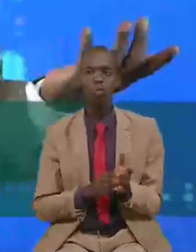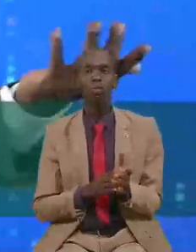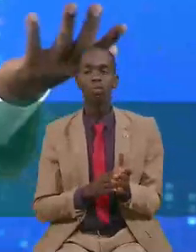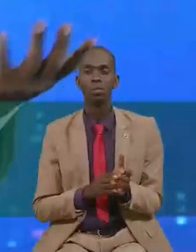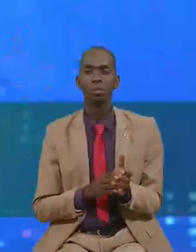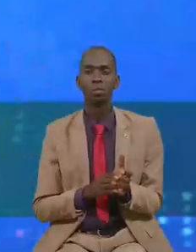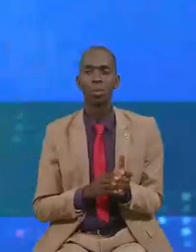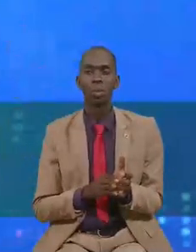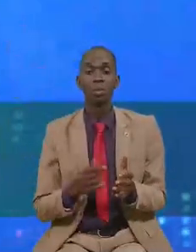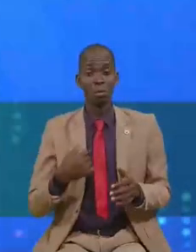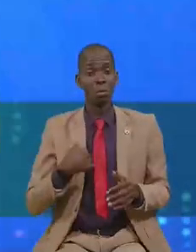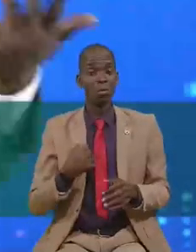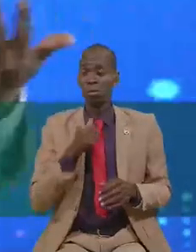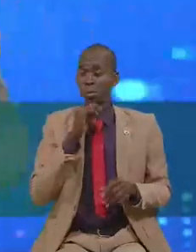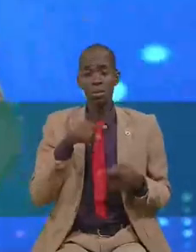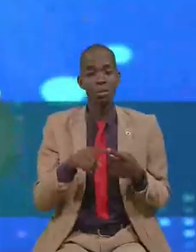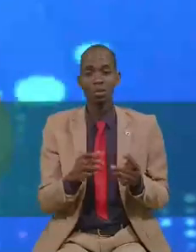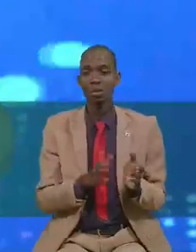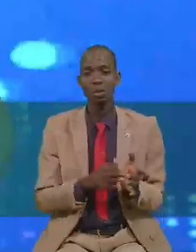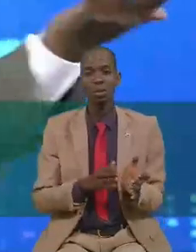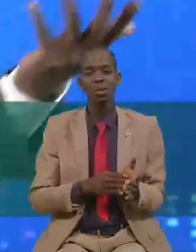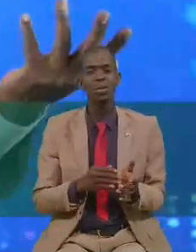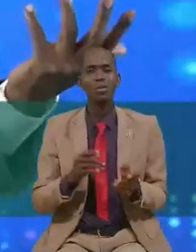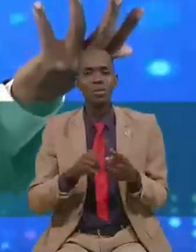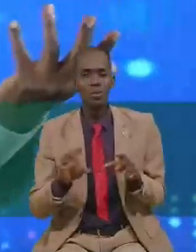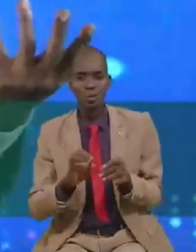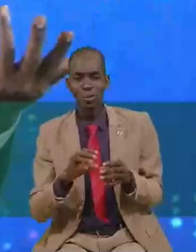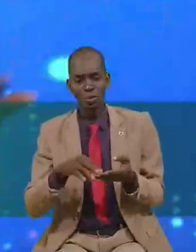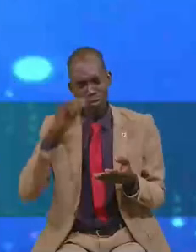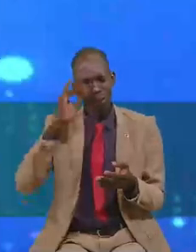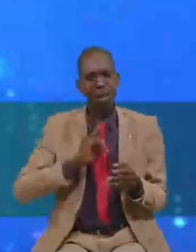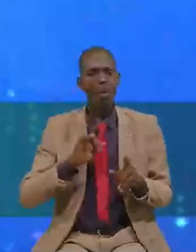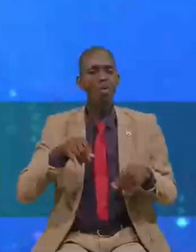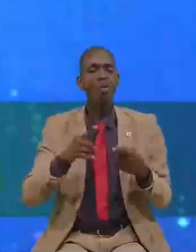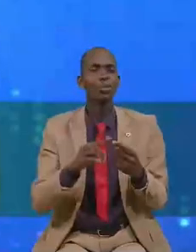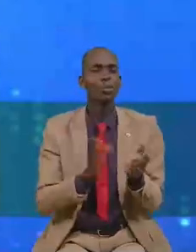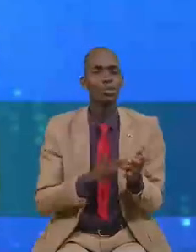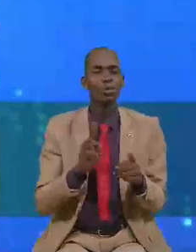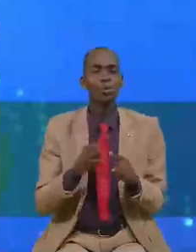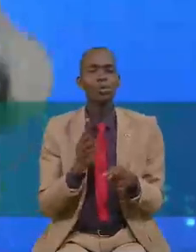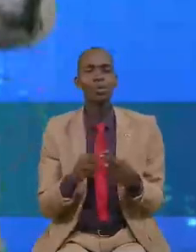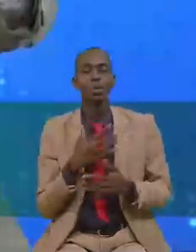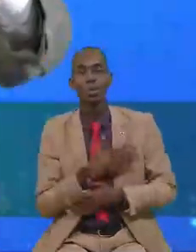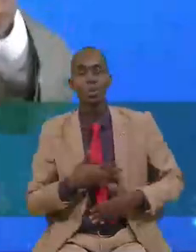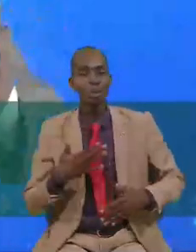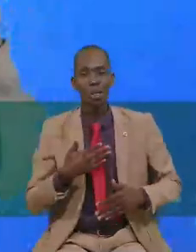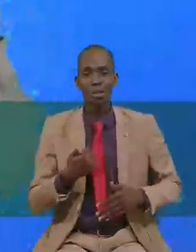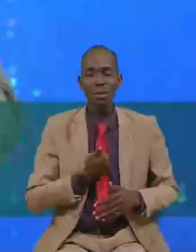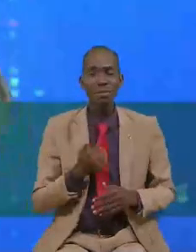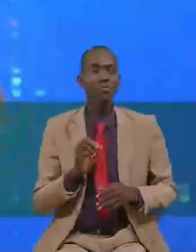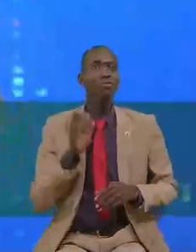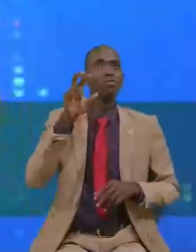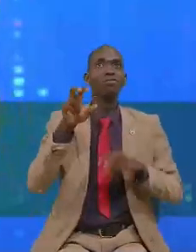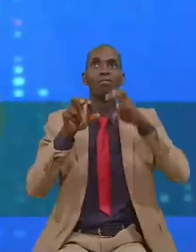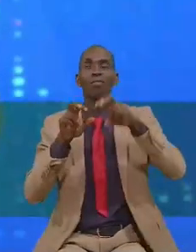C'est ce qu'ils pensaient, je n'allais pas à l'école. Moi, je voulais jouir de ma vie, grimper l'arbre, cueillir le fruit là-bas, faire cela,